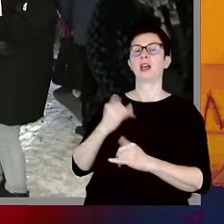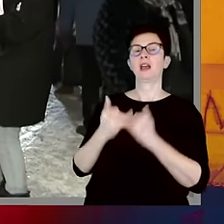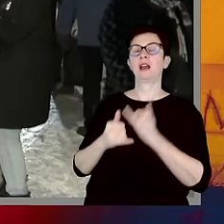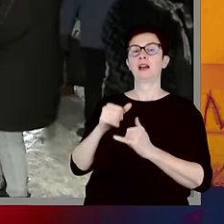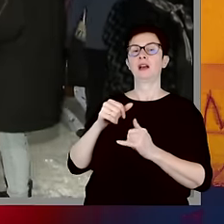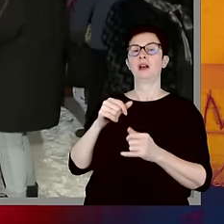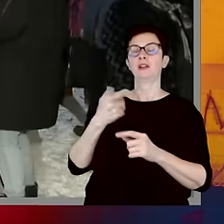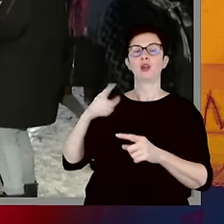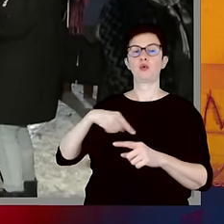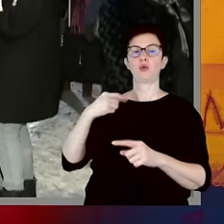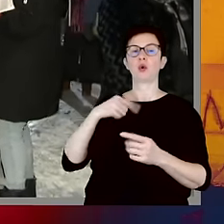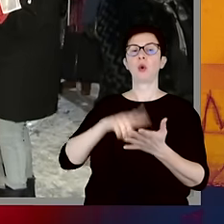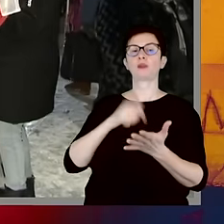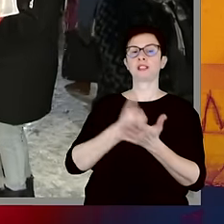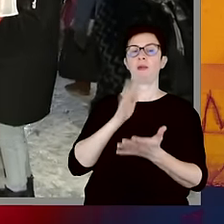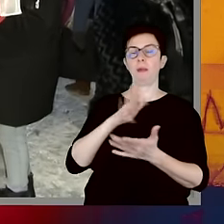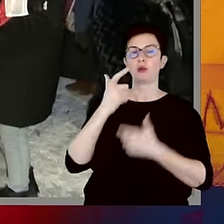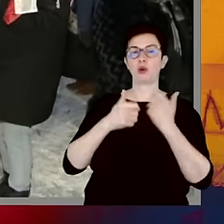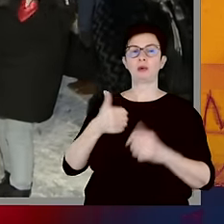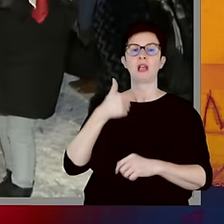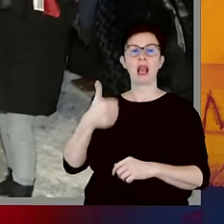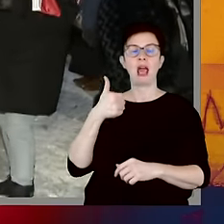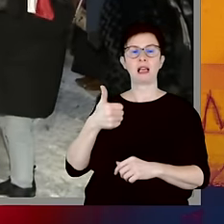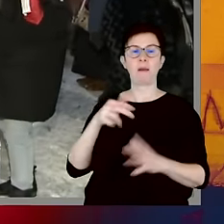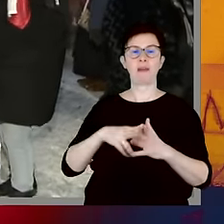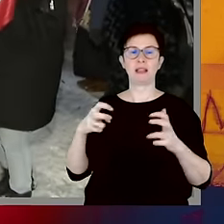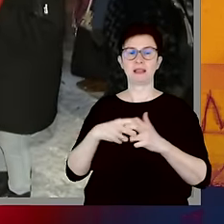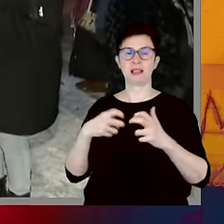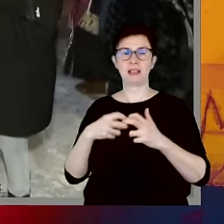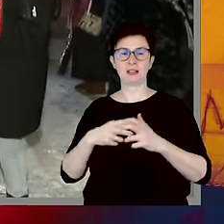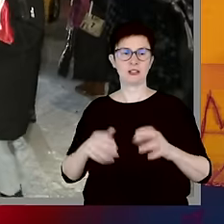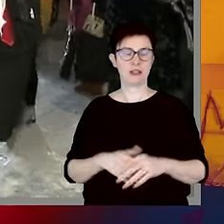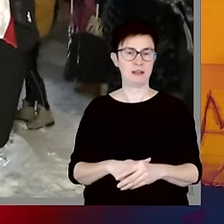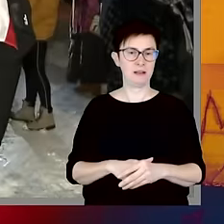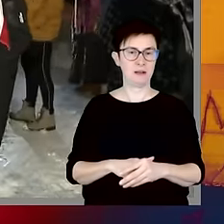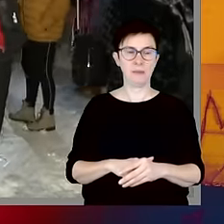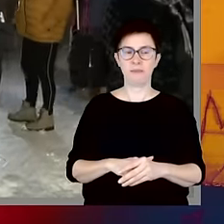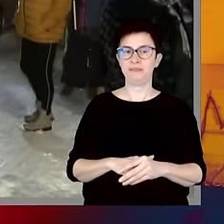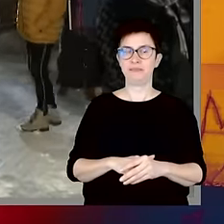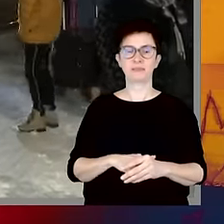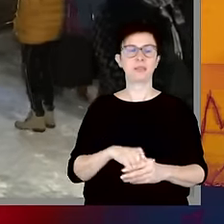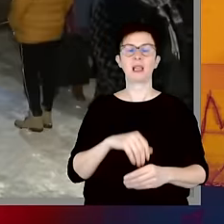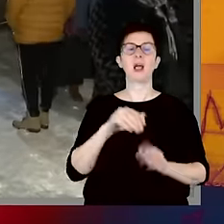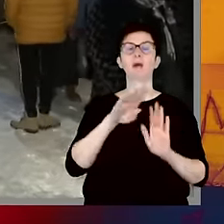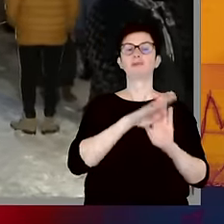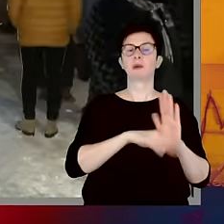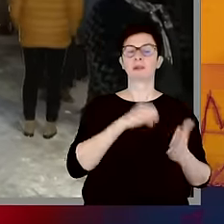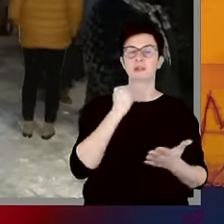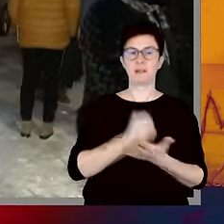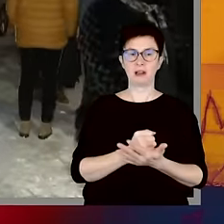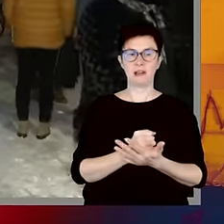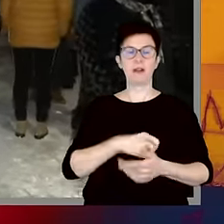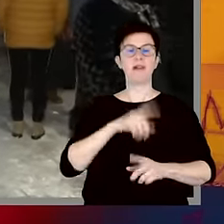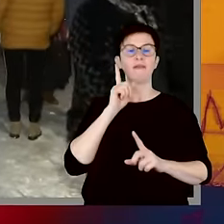Twitterze. Szanowna pani poseł Joanna Braniak. Nie opinia publiczna i nie sondaże, tylko prawo, przepisy prawa. I rzeczywiście w Polsce